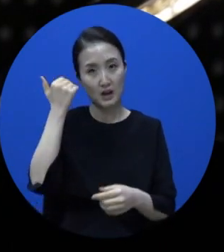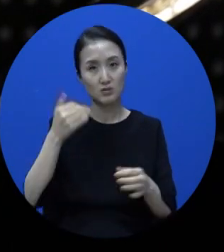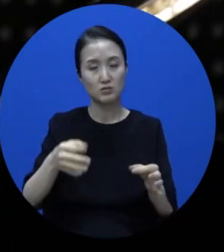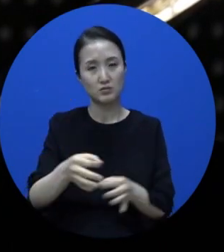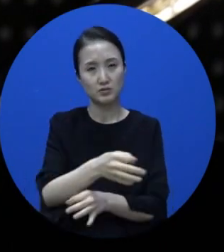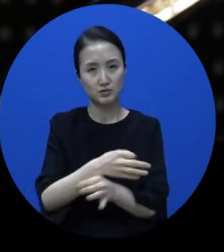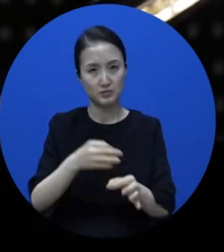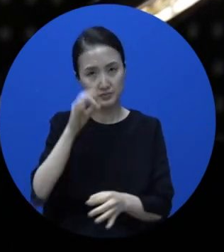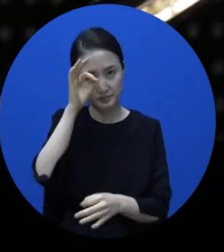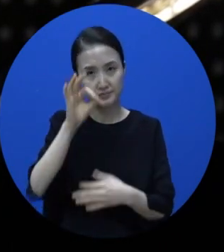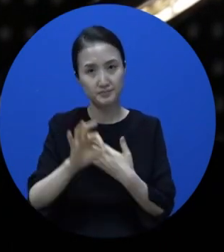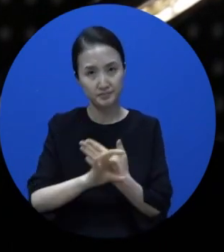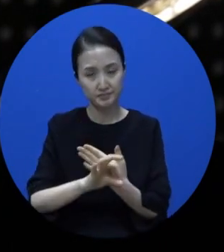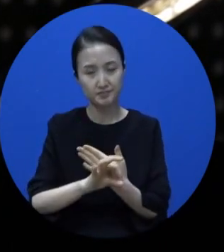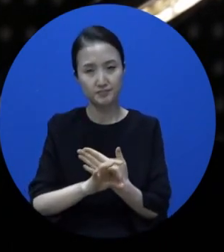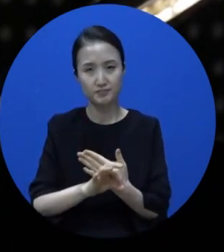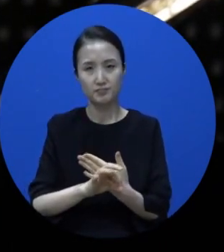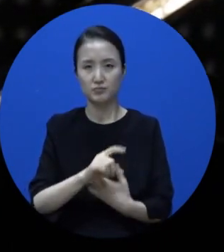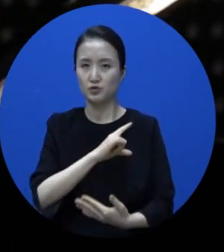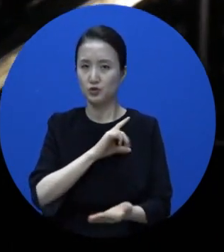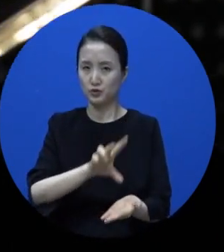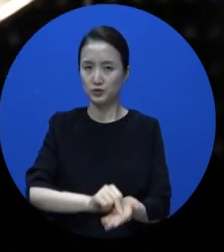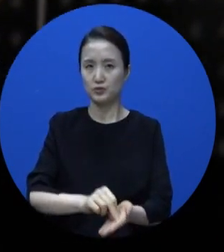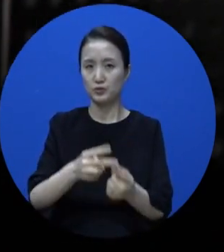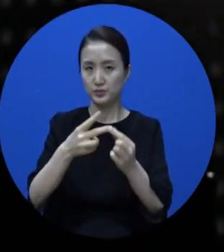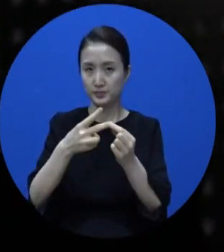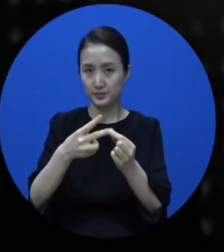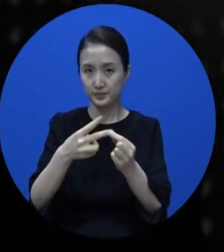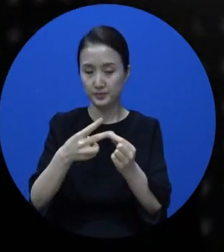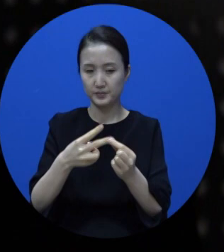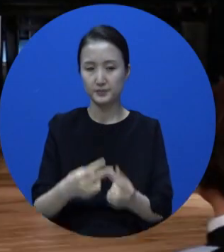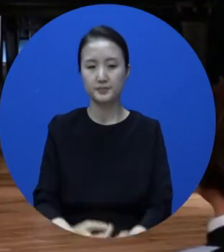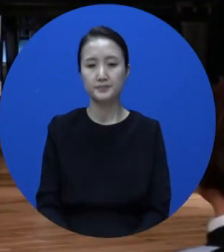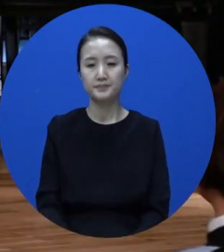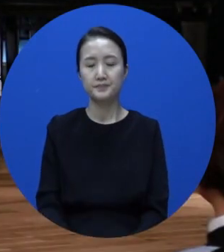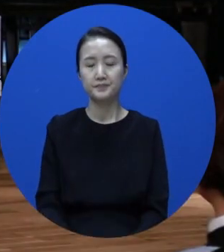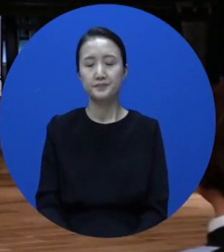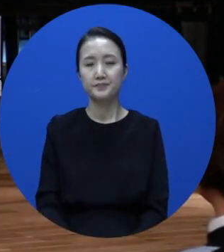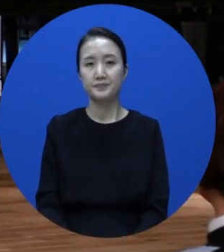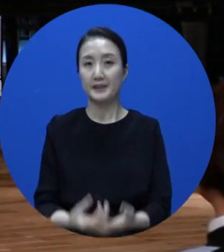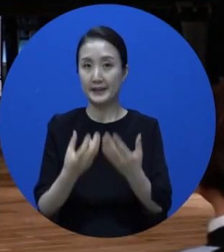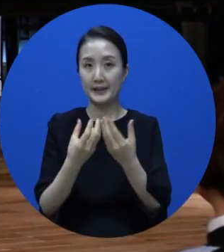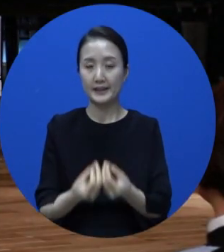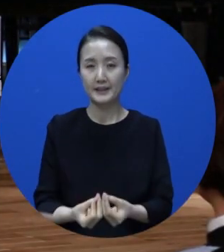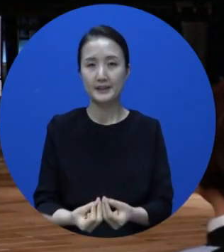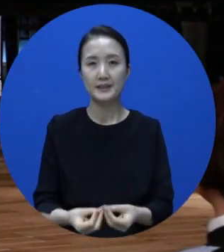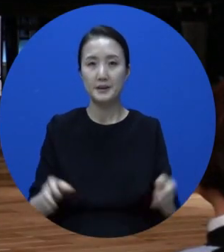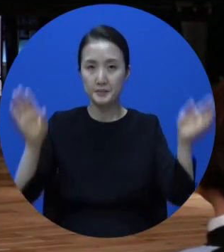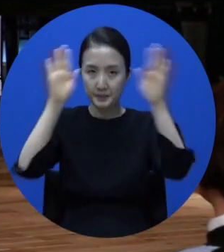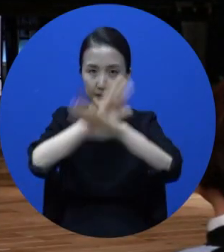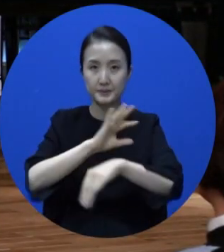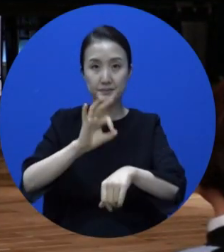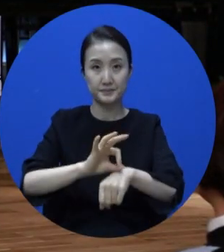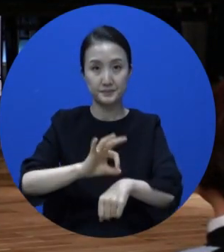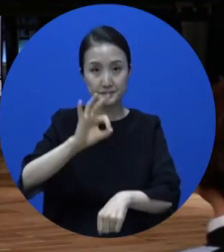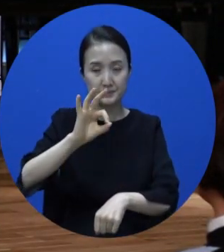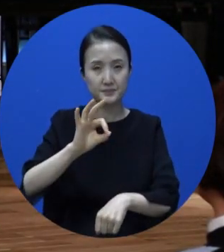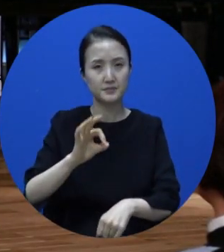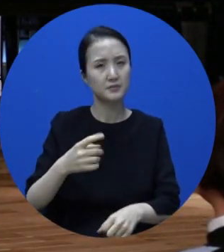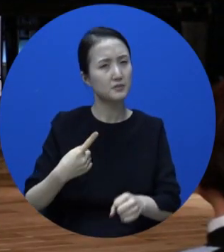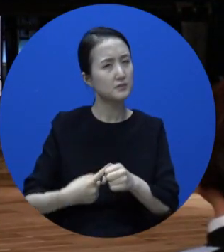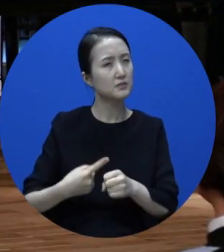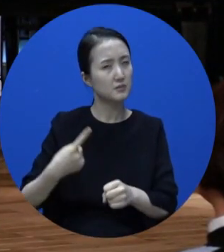두 번째 주제로 넘어가도록 하겠습니다 밤 10시에 작년 이맘때